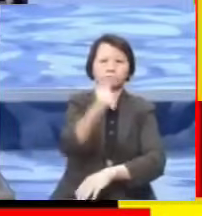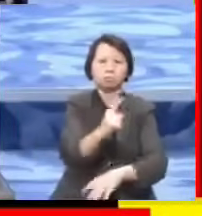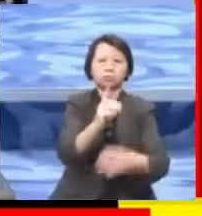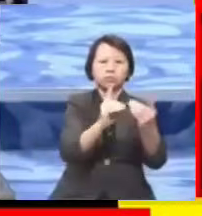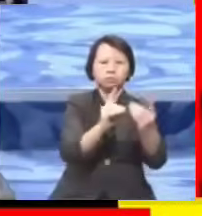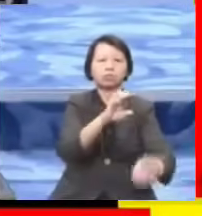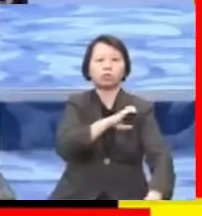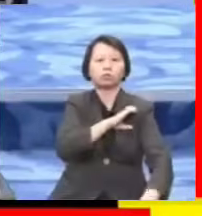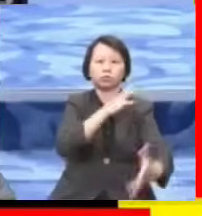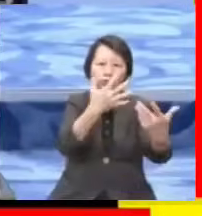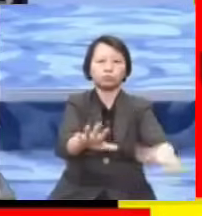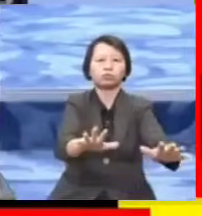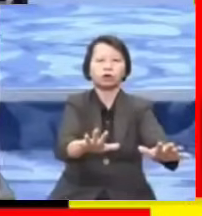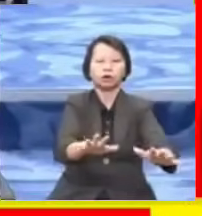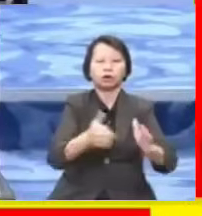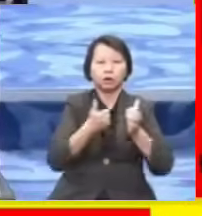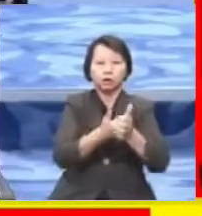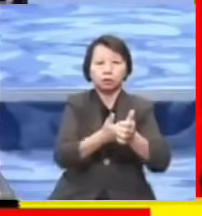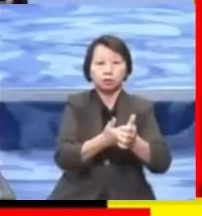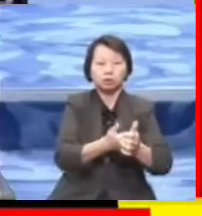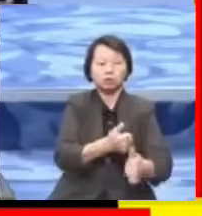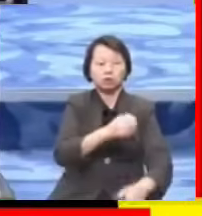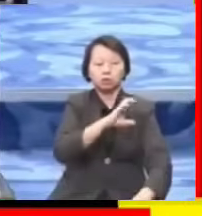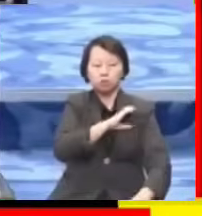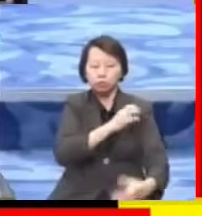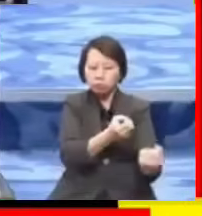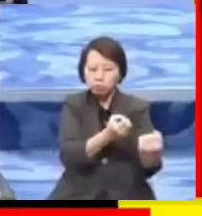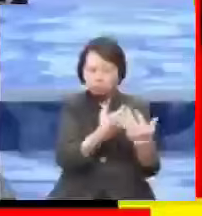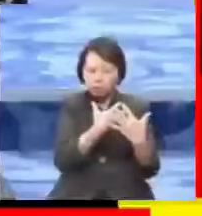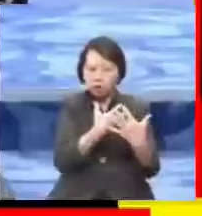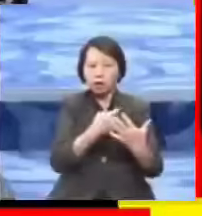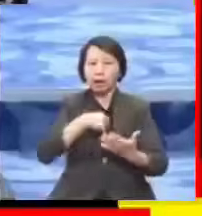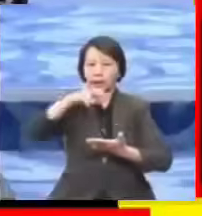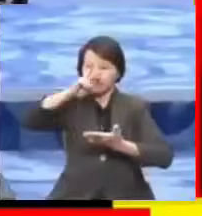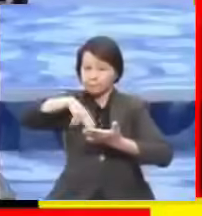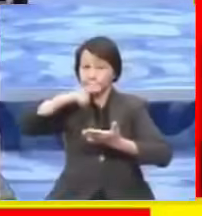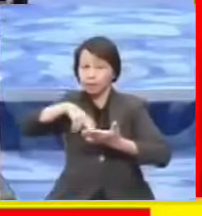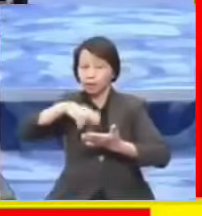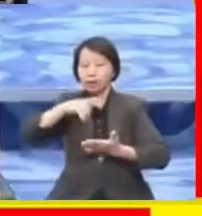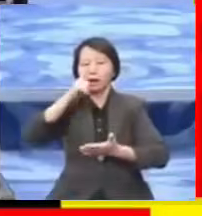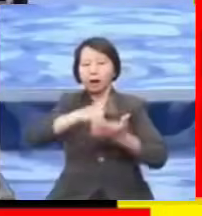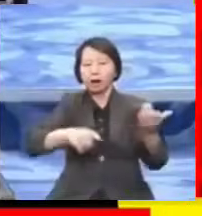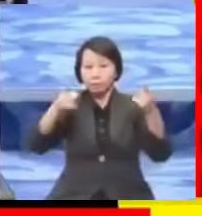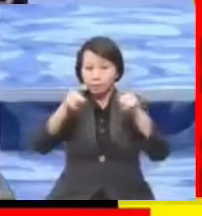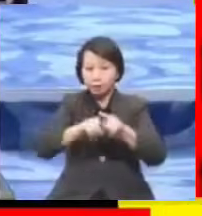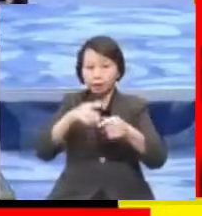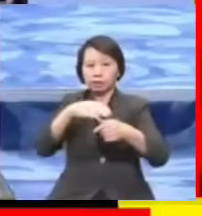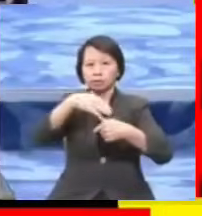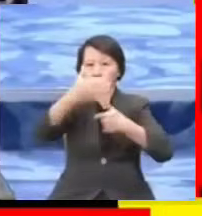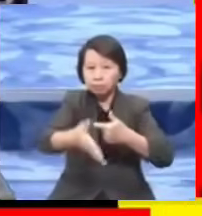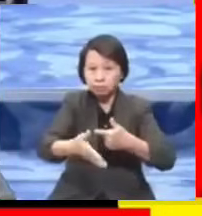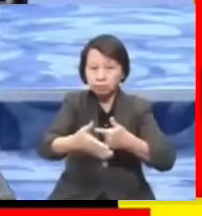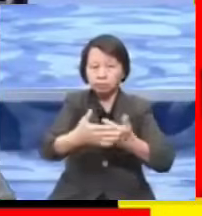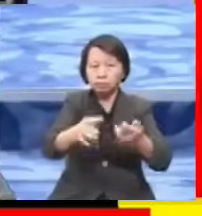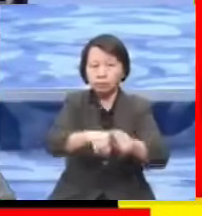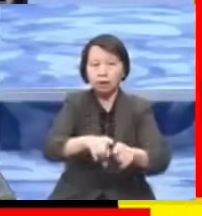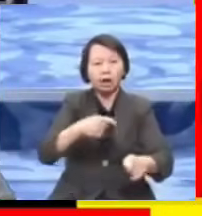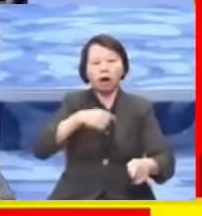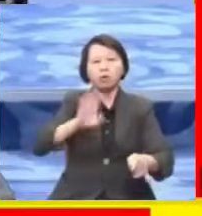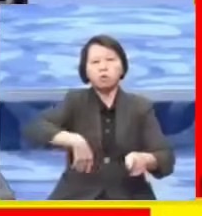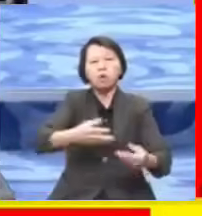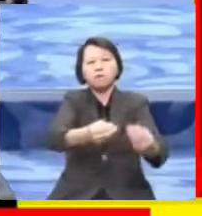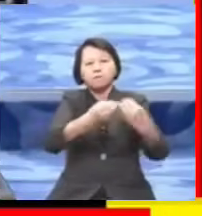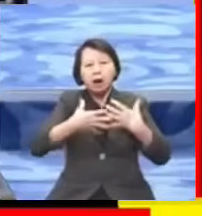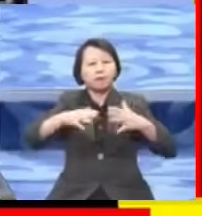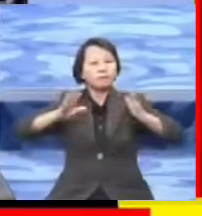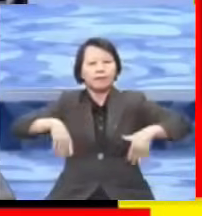kenyataan PDRM kepada saya. Itu yang saya bacakan. Apa yang berlaku selepas itu saya belum